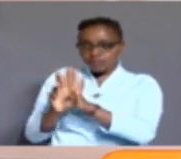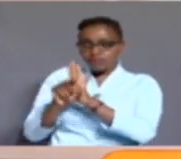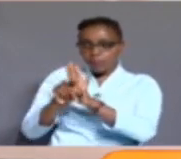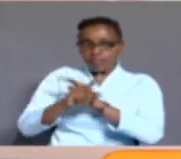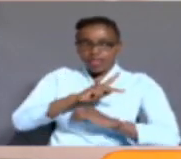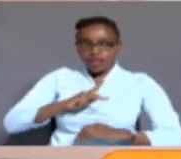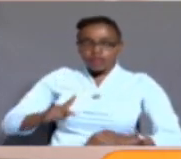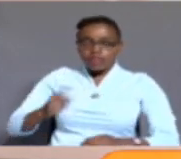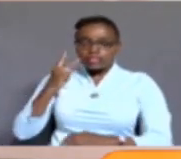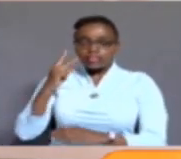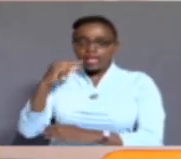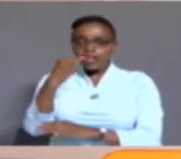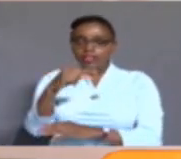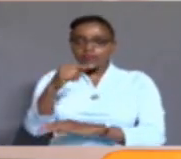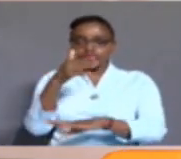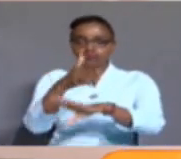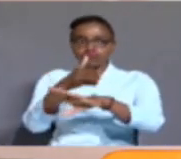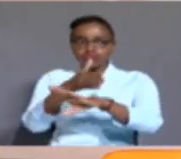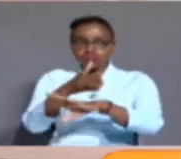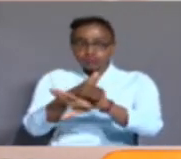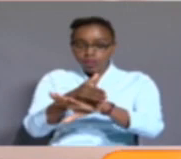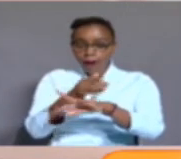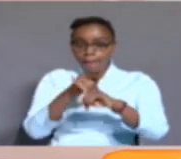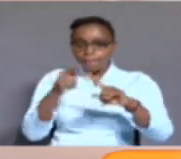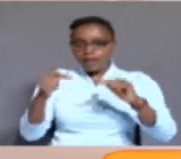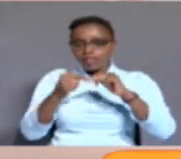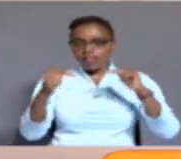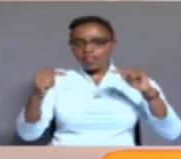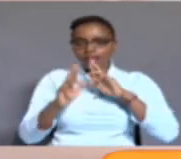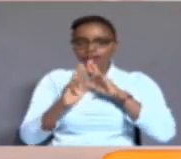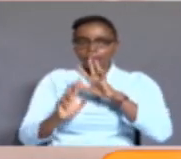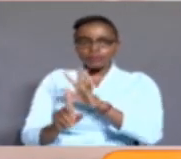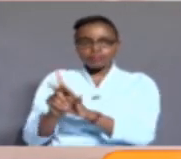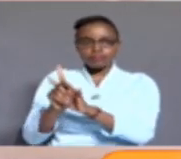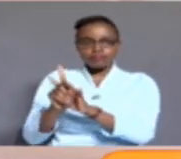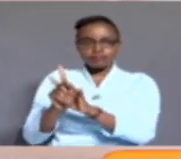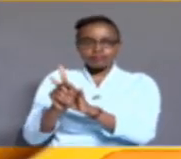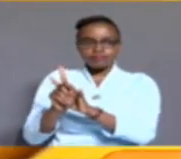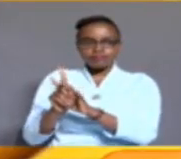aliona dhahabu hiyo humu nchini, ila taarifa kinzani zimeibuka.